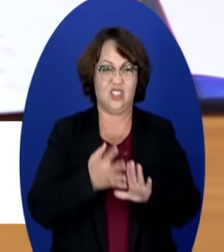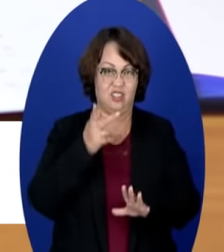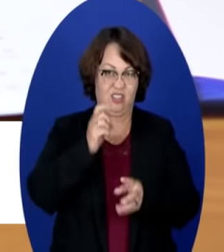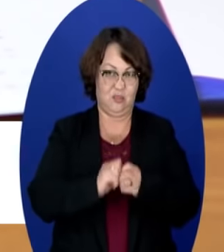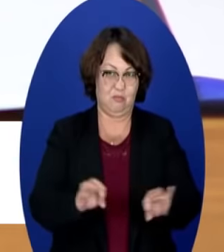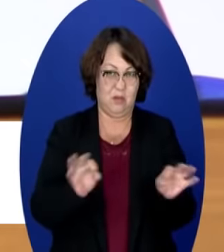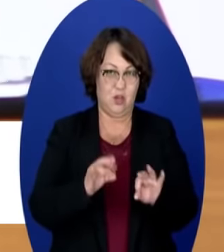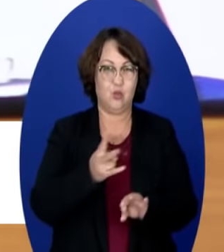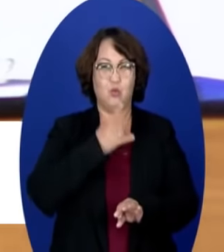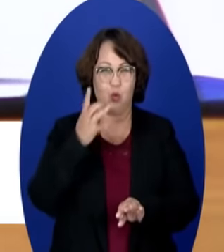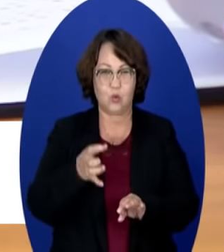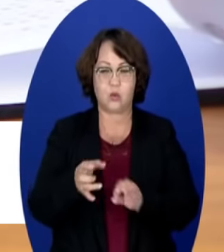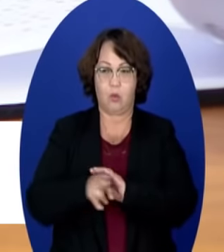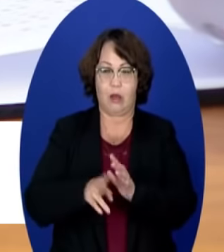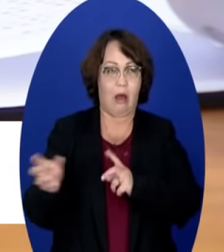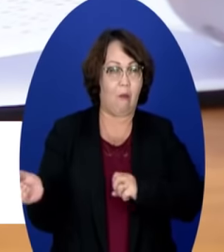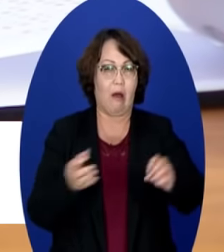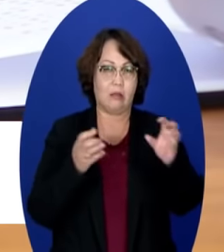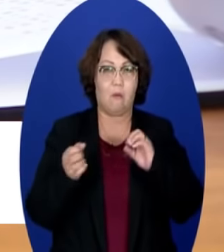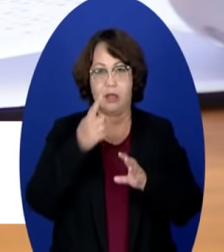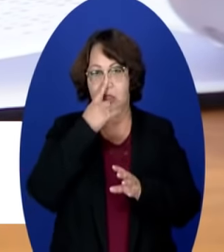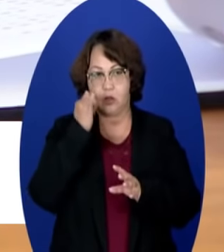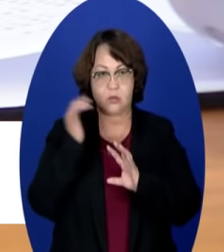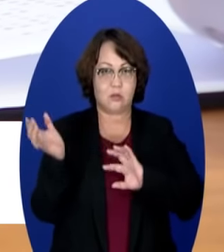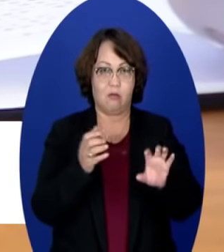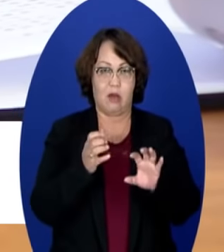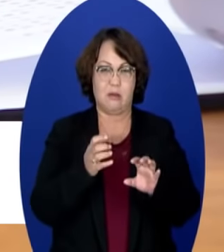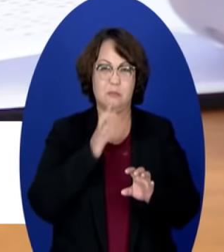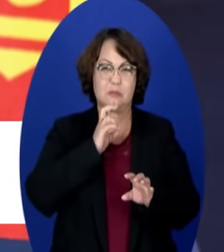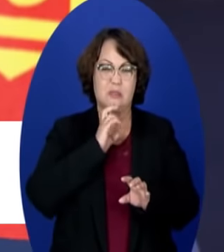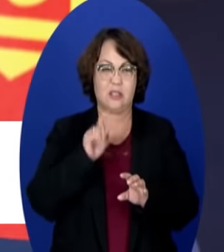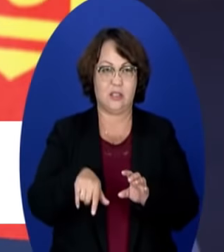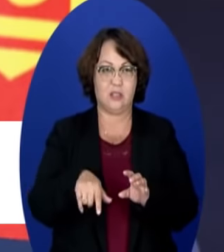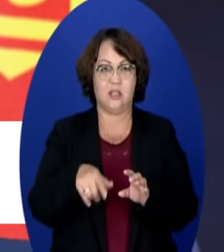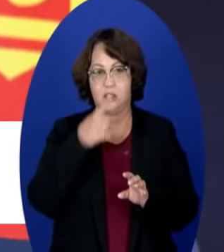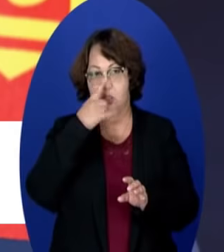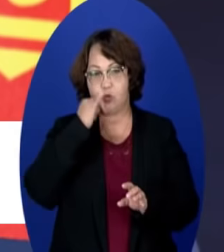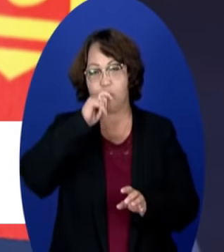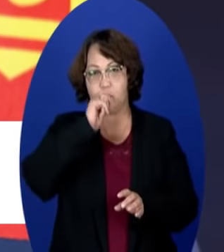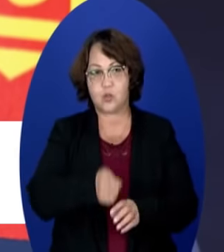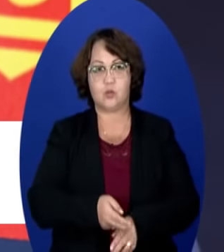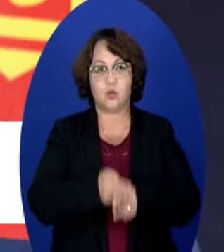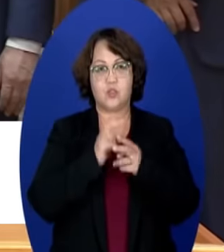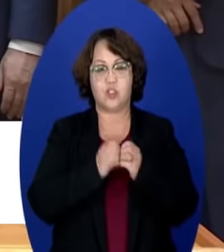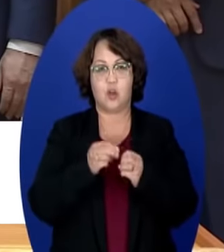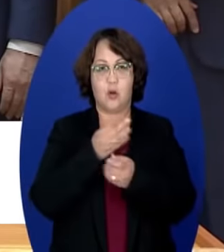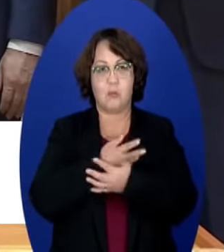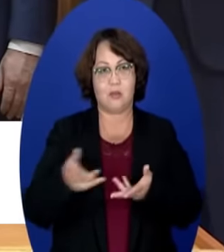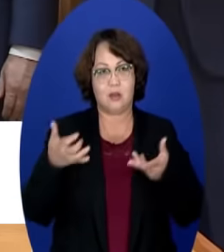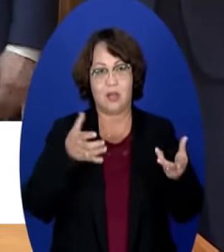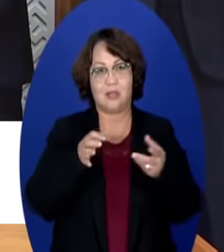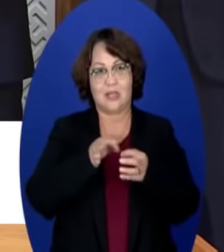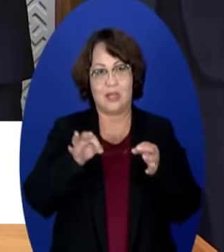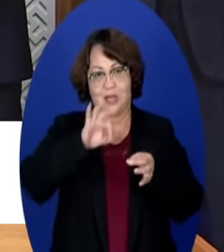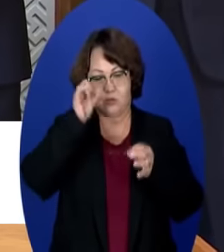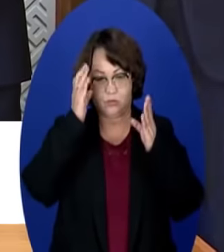олж хэмжээний нүүрс алгуулж байсан нь саяхан. Яг ийм алдаа дутагдлыг бүгд найрамдах хятад ард улсын буцалтгүй тусламжаар орж ирэх тоног төхөөрөмжөөр